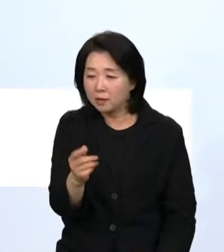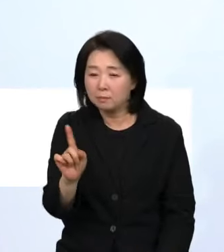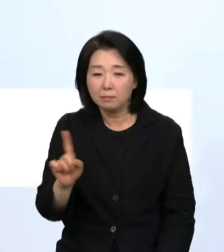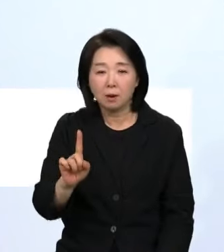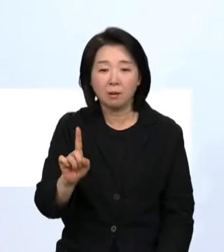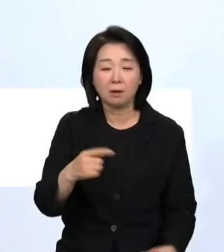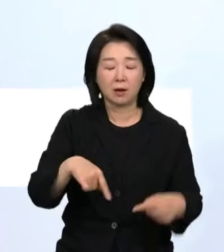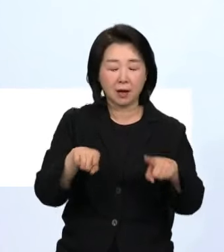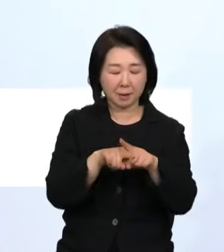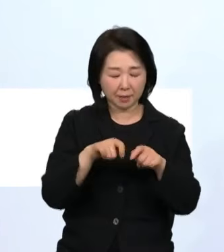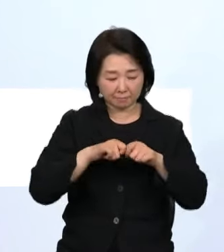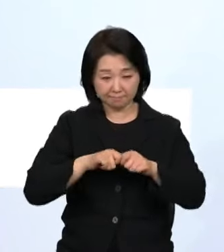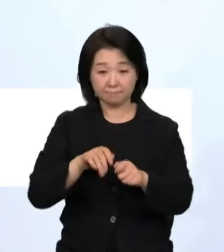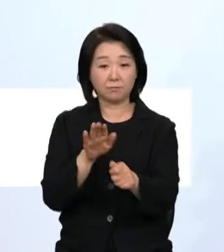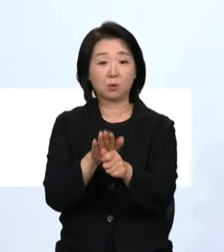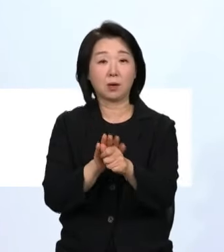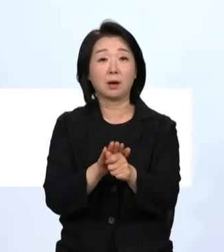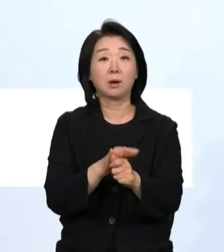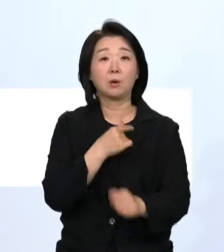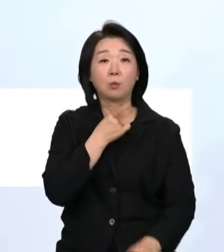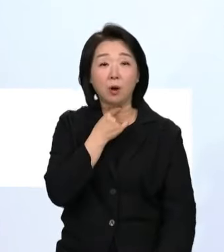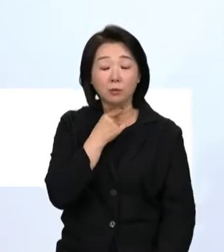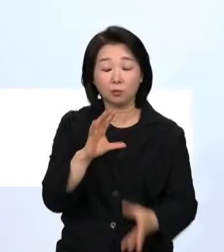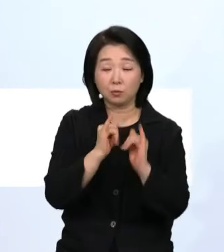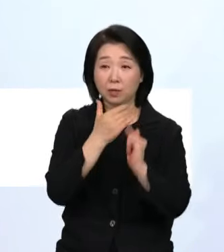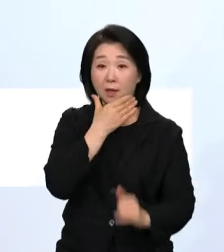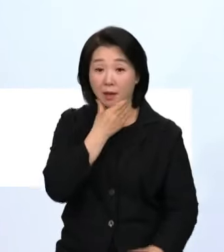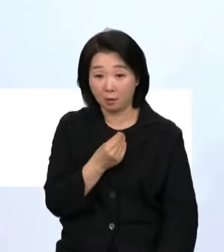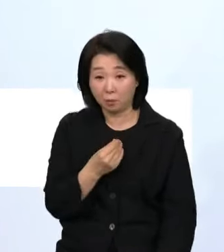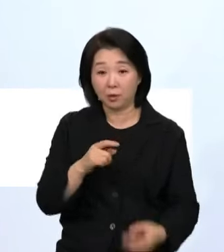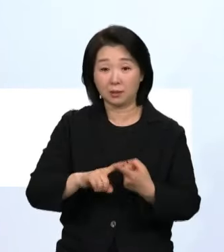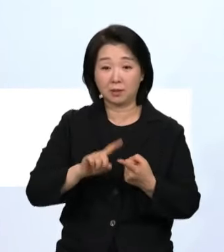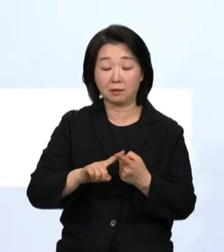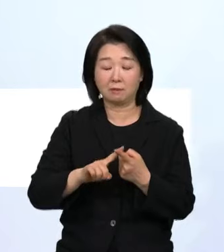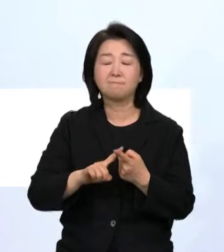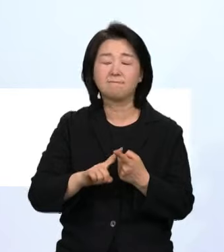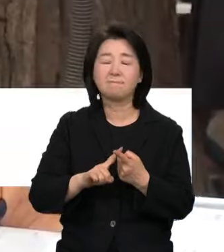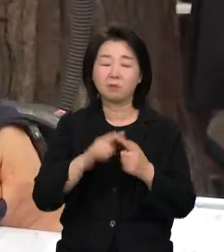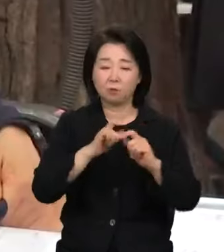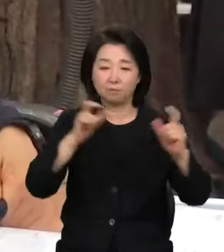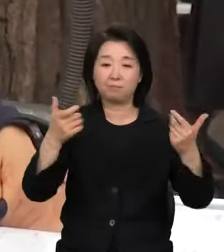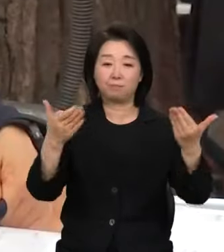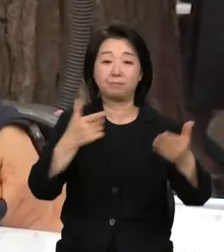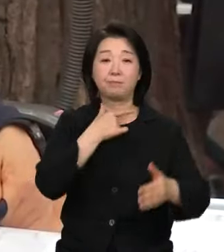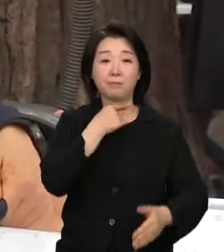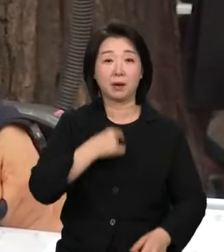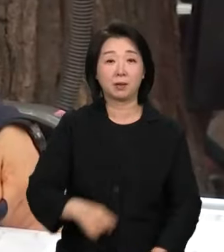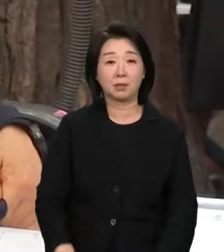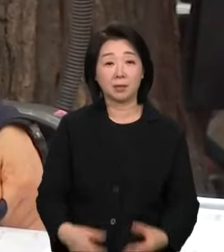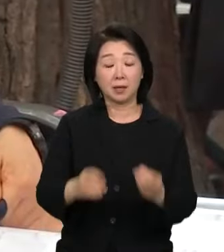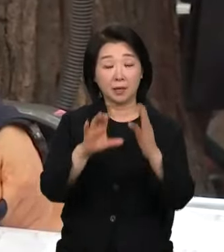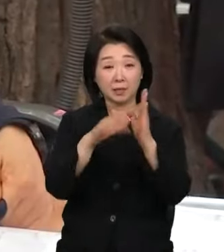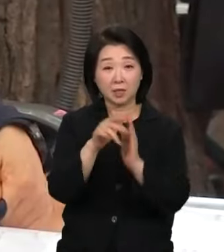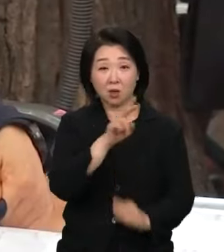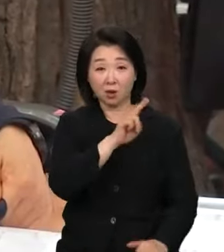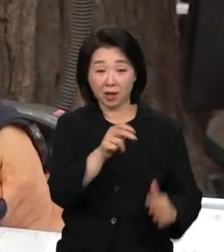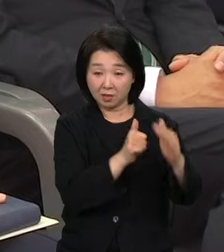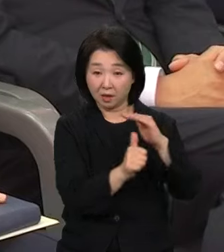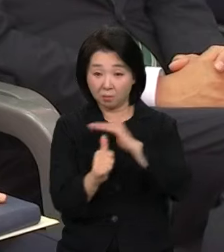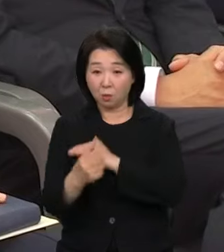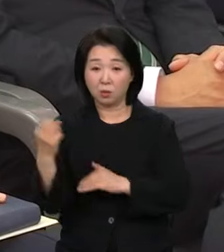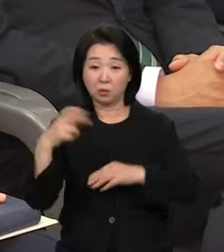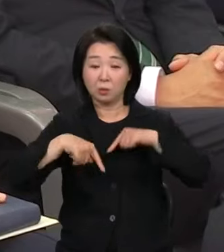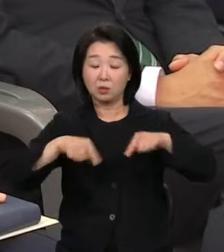꼼꼼하게 챙겨서 국민의 행복을 더욱 키우겠습니다 이날 행사인 여야 원내대표를 비롯해